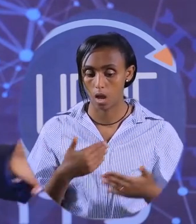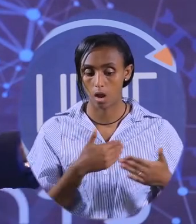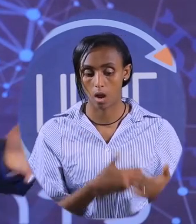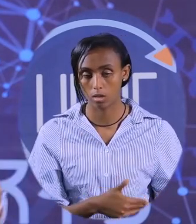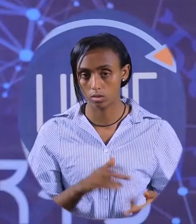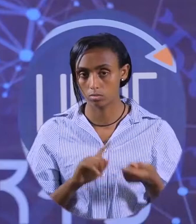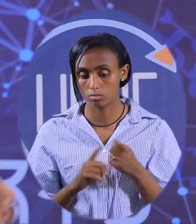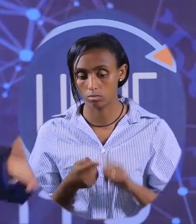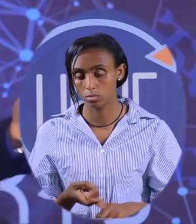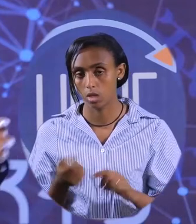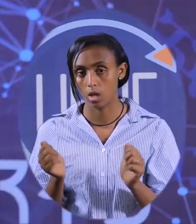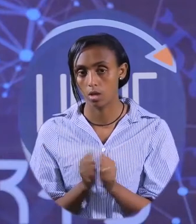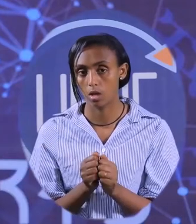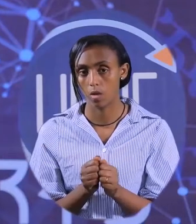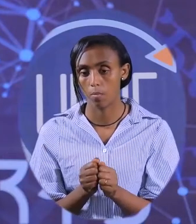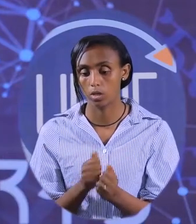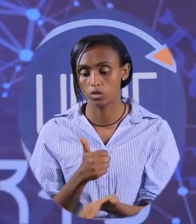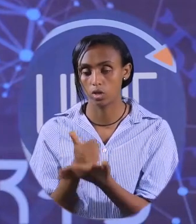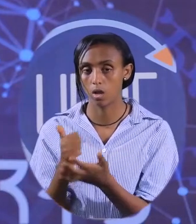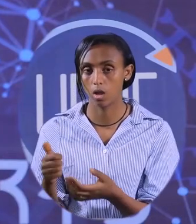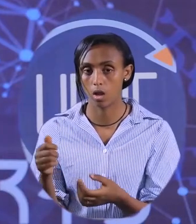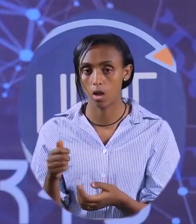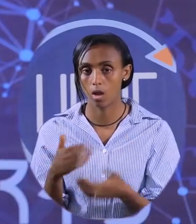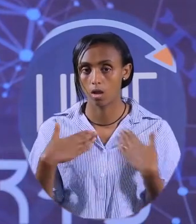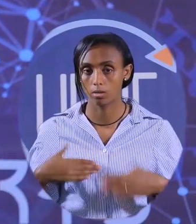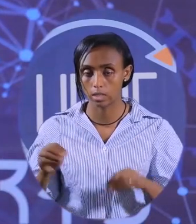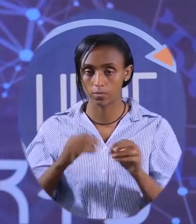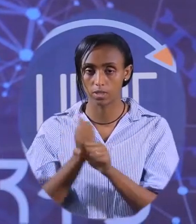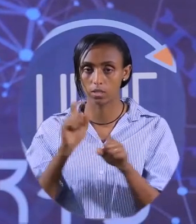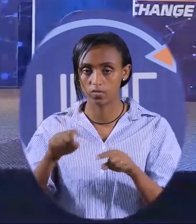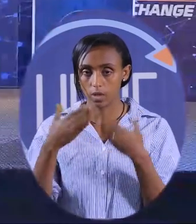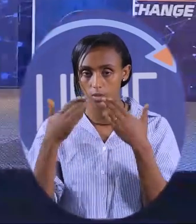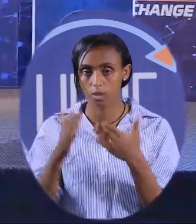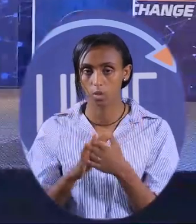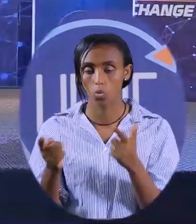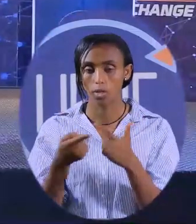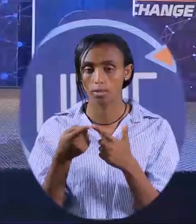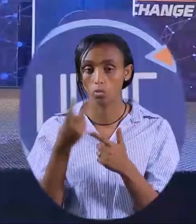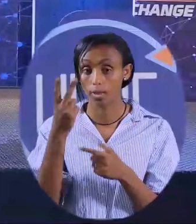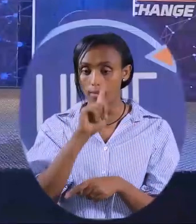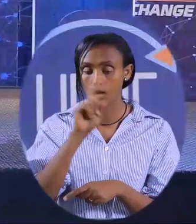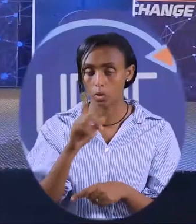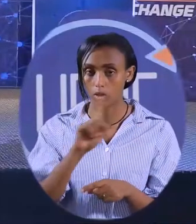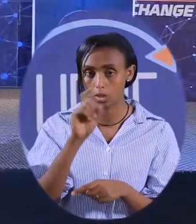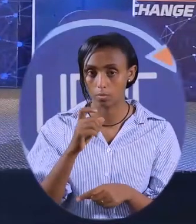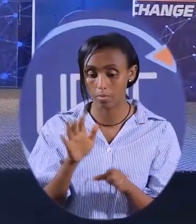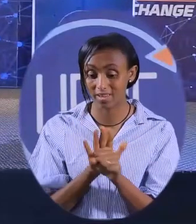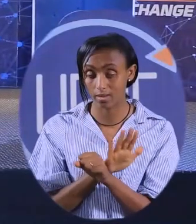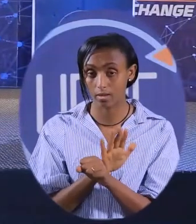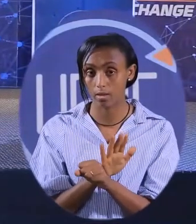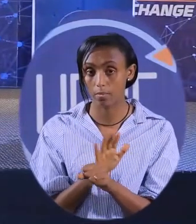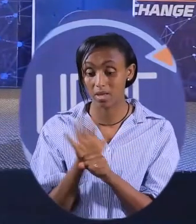አጋሮች ባለድርሻ አካላት አንቀሳቅሰን መስራት ይገባናል የሚል ነው። አመሰግናለሁ። ሁለት ጥያቄን የተጠየቅኩት አንደኛ በቂ የሰው